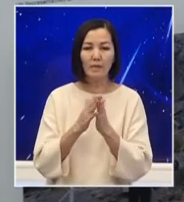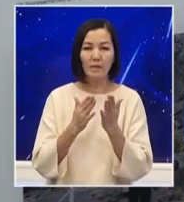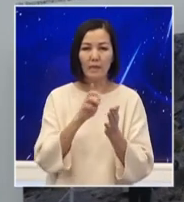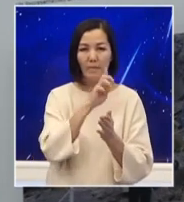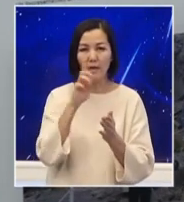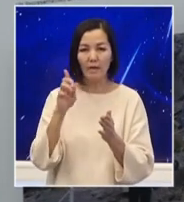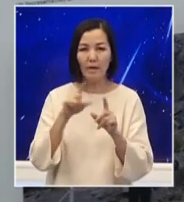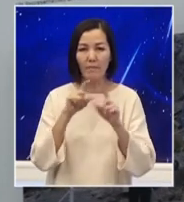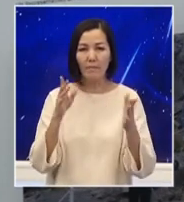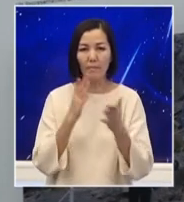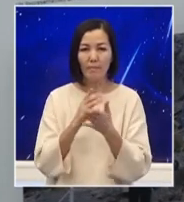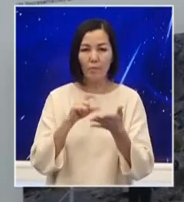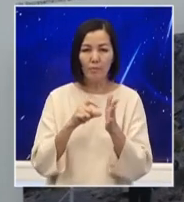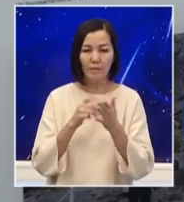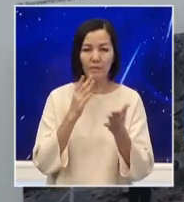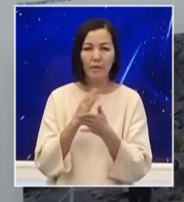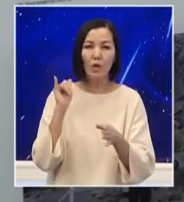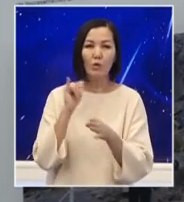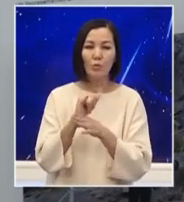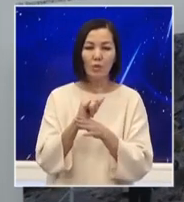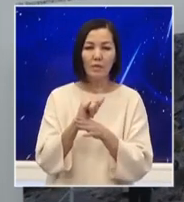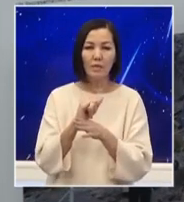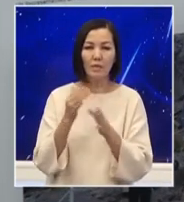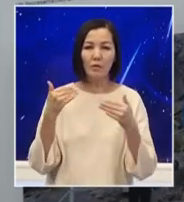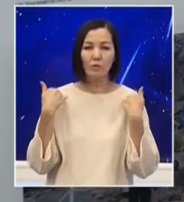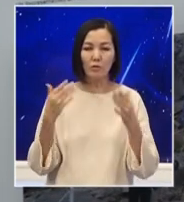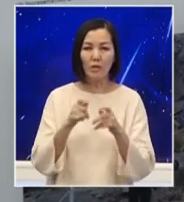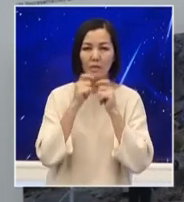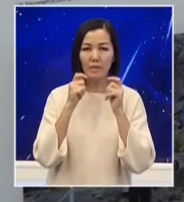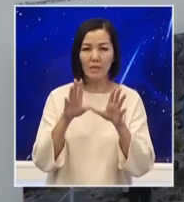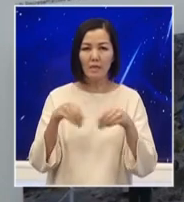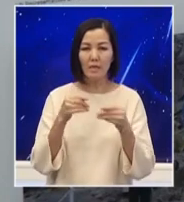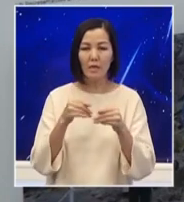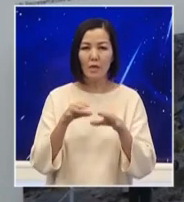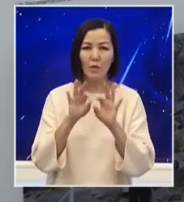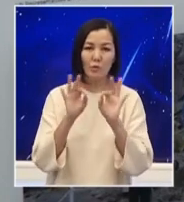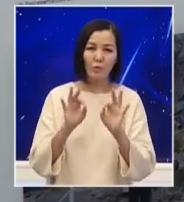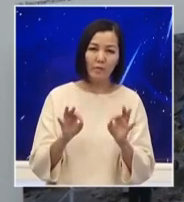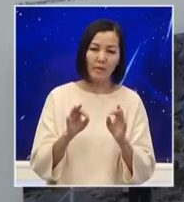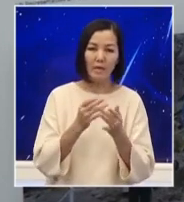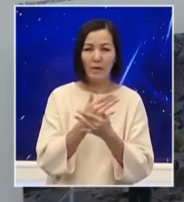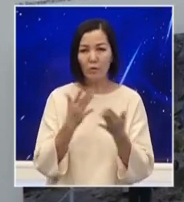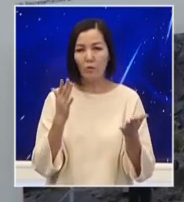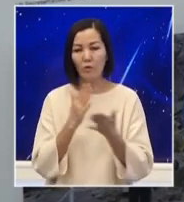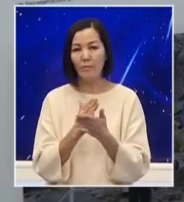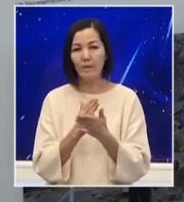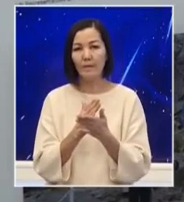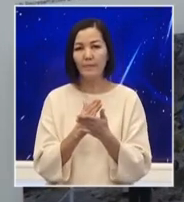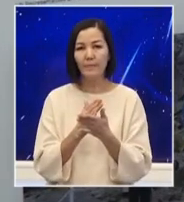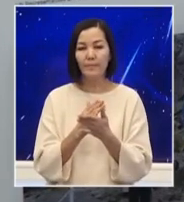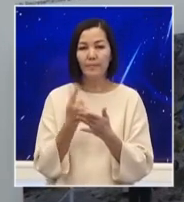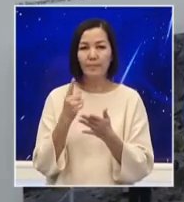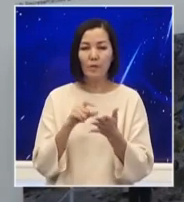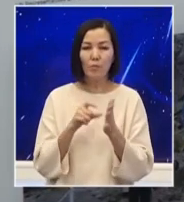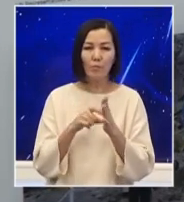және де келген туристерге кәдесилар дейміз ғой, сувенирлар дейміз орысшатау, кәдесиларға арналған бір бөлме